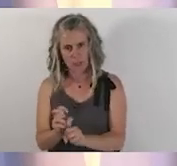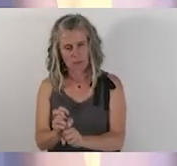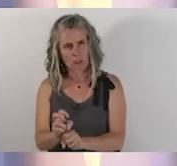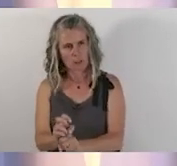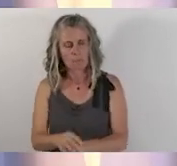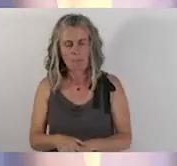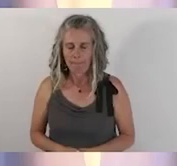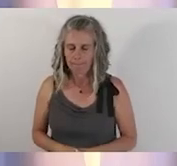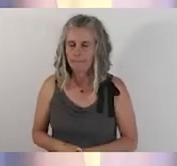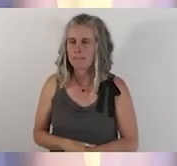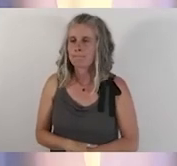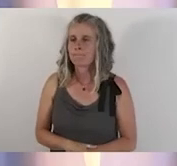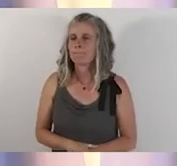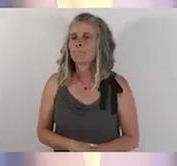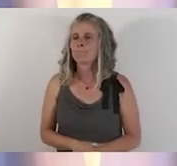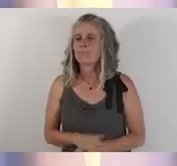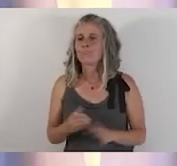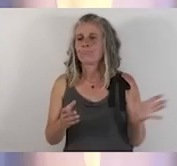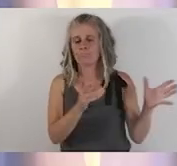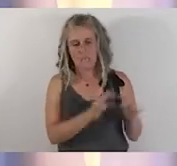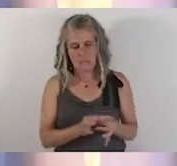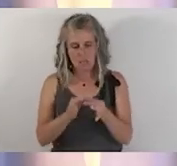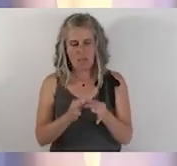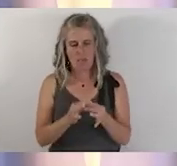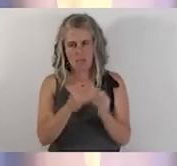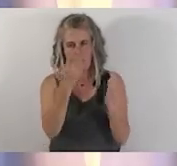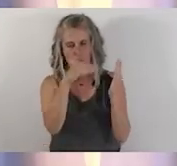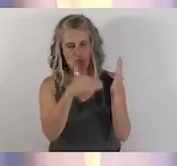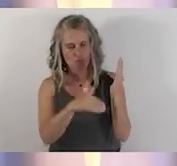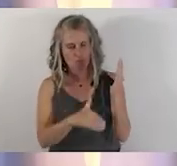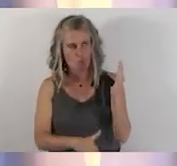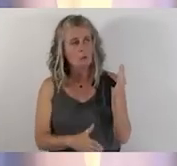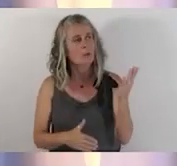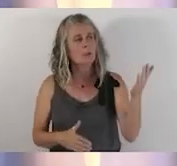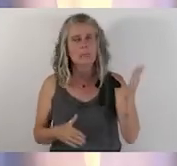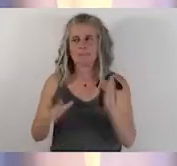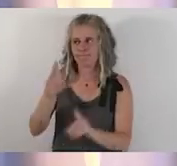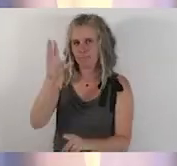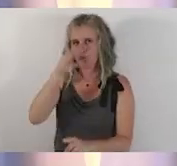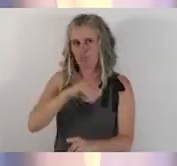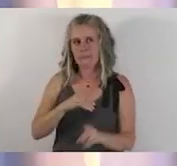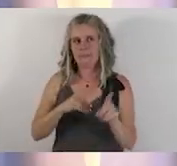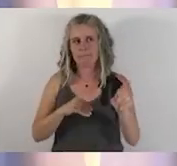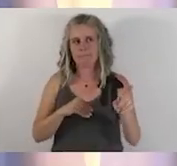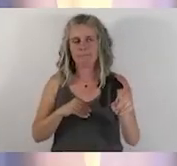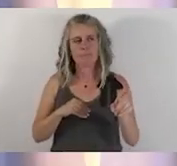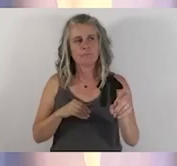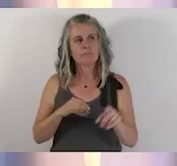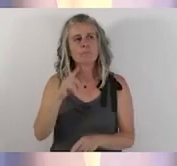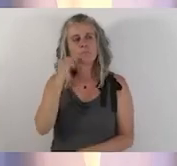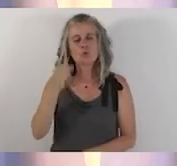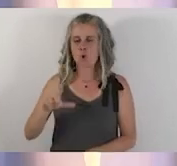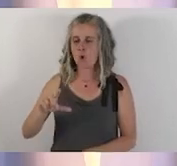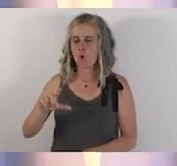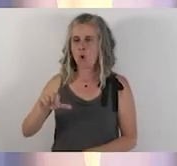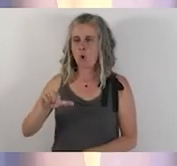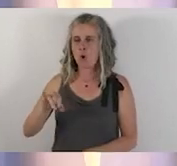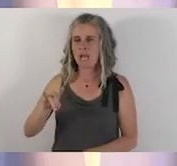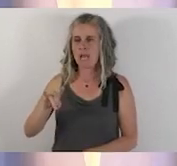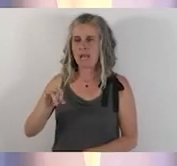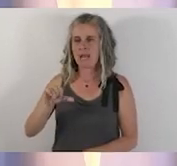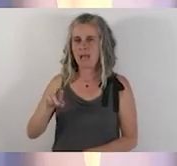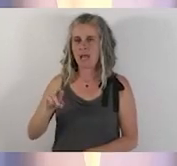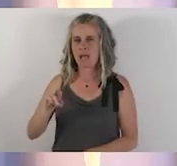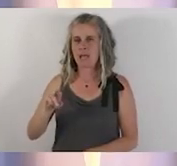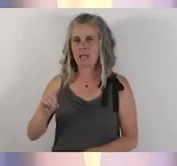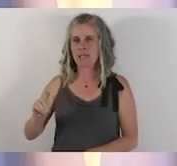allons enchaîner avec l'ordre du jour. Juste, j'ai oublié de préciser que Monsieur Lardit a une contrainte horaire, donc quand vous le verrez se